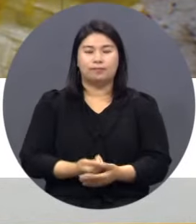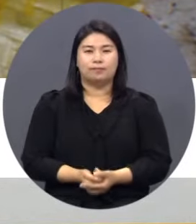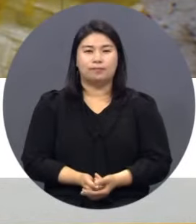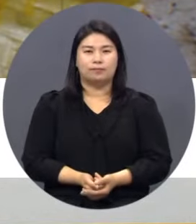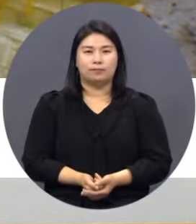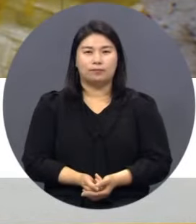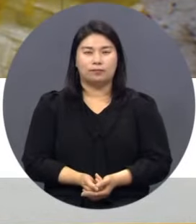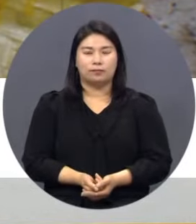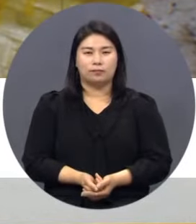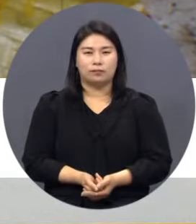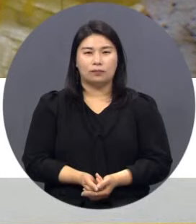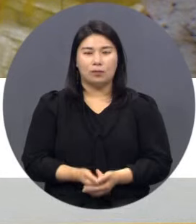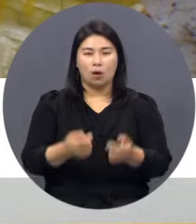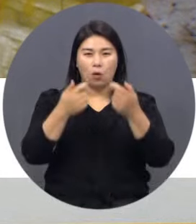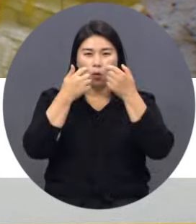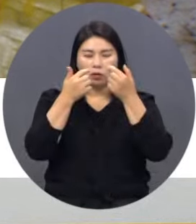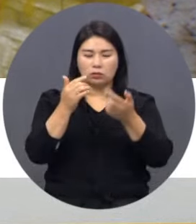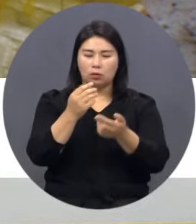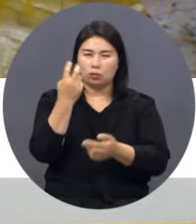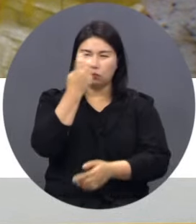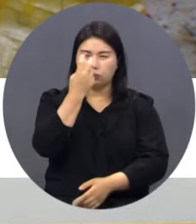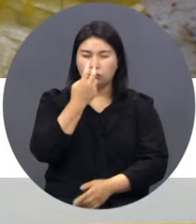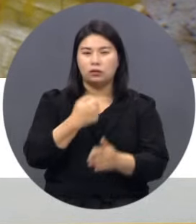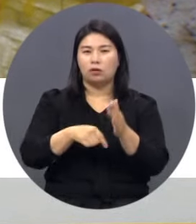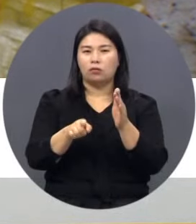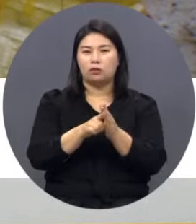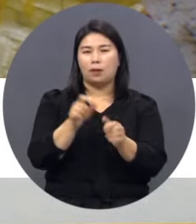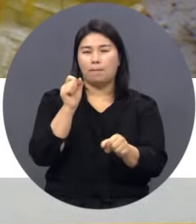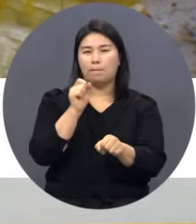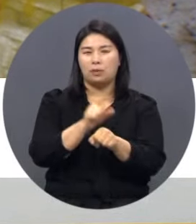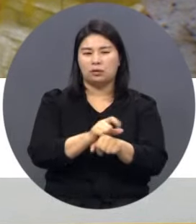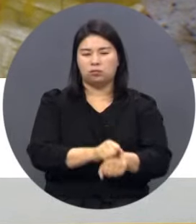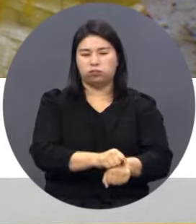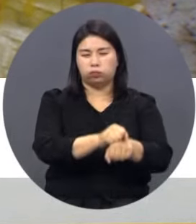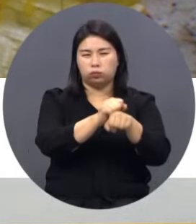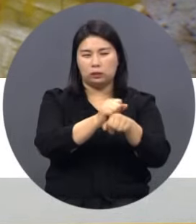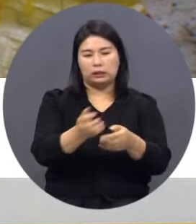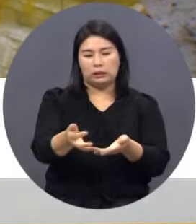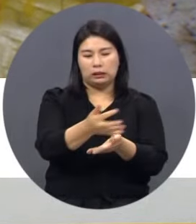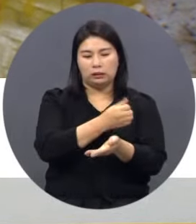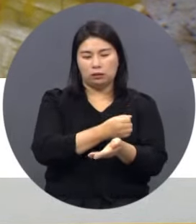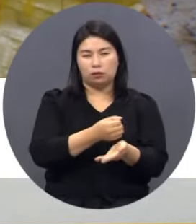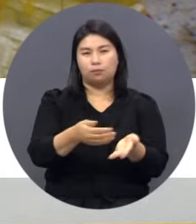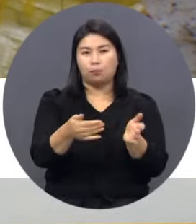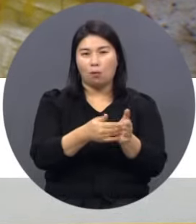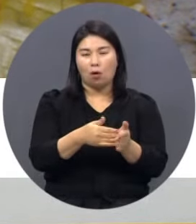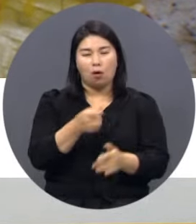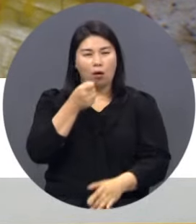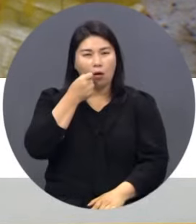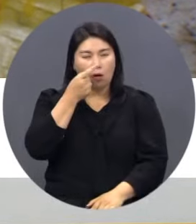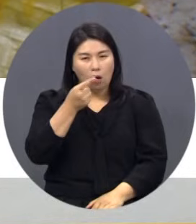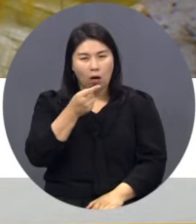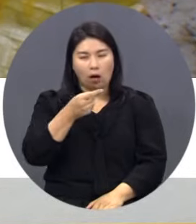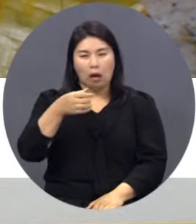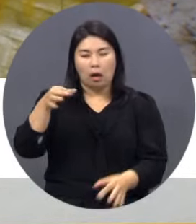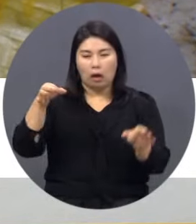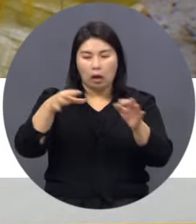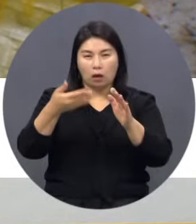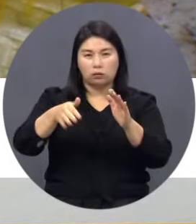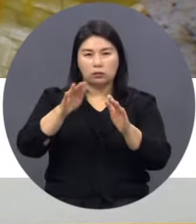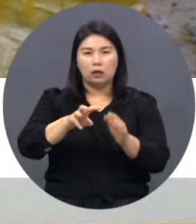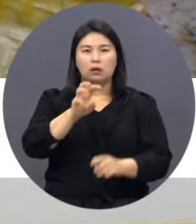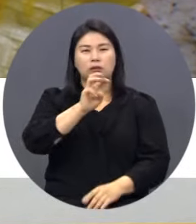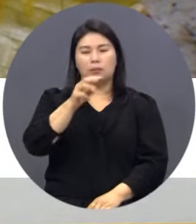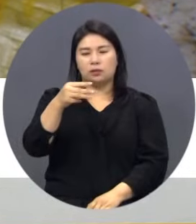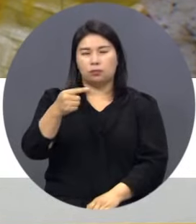전해드렸었는데요. 정확한 분석을 위해 이미 쌓인 쓰레기를 먼저 수거했는데 한 달도 안 돼 30톤이 넘는